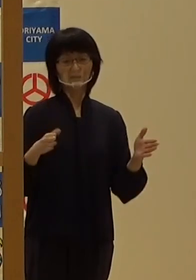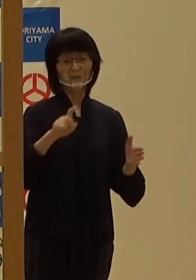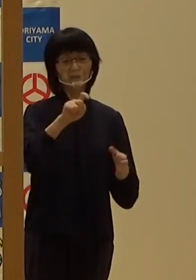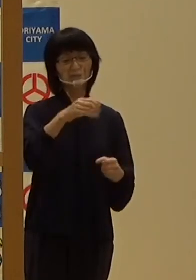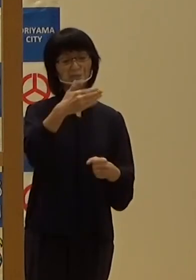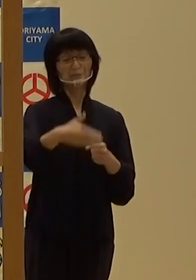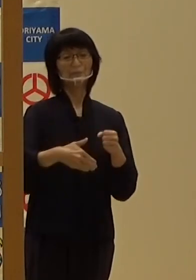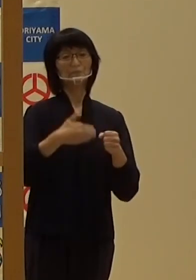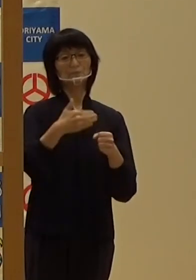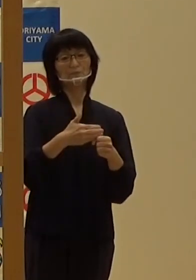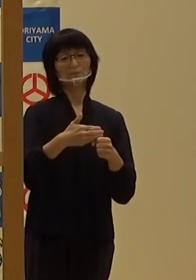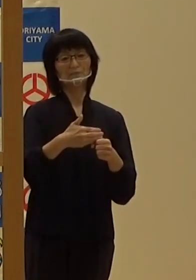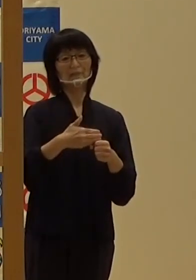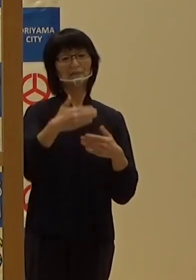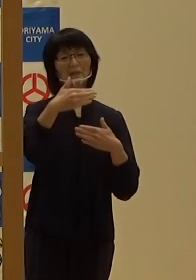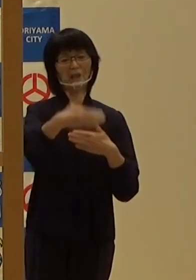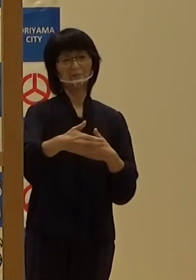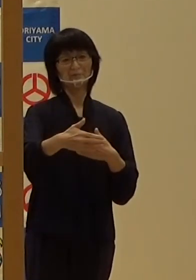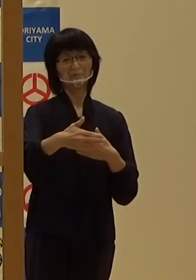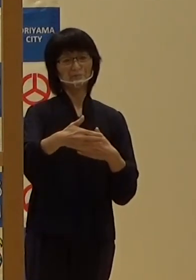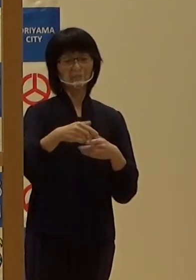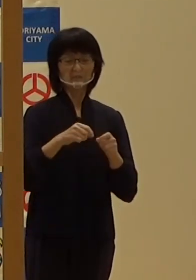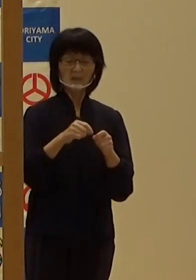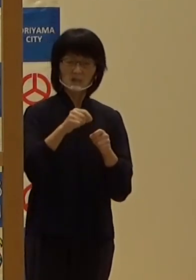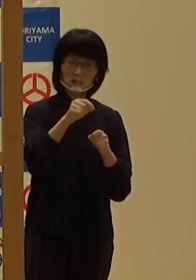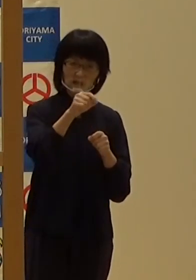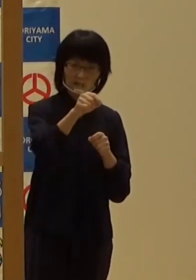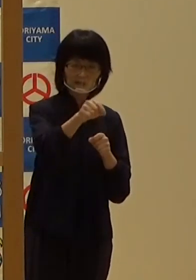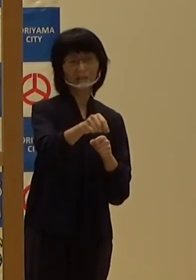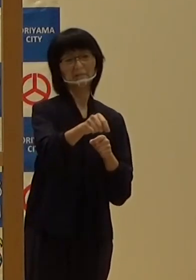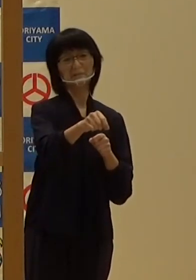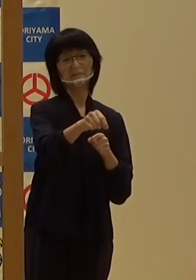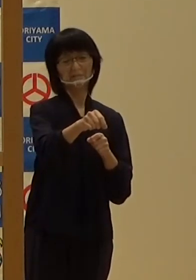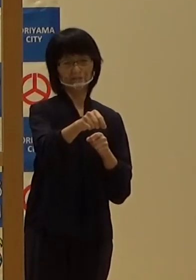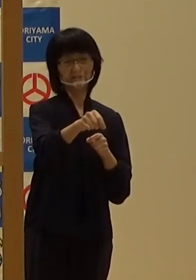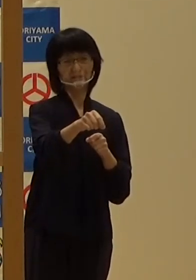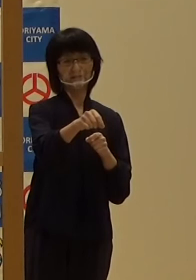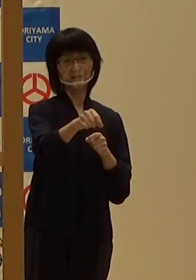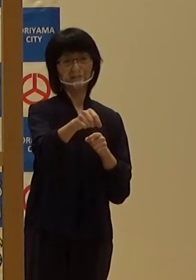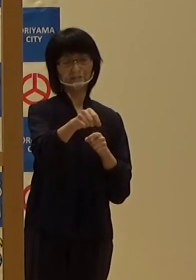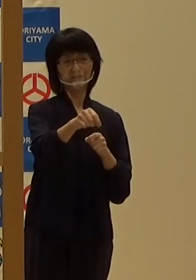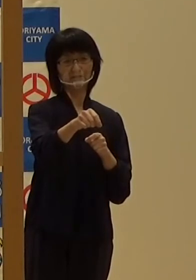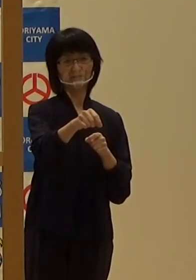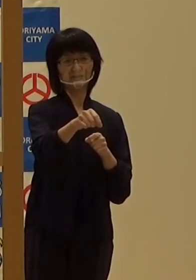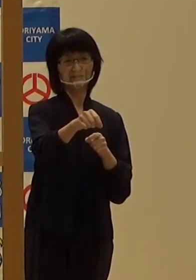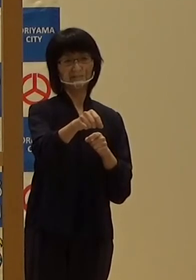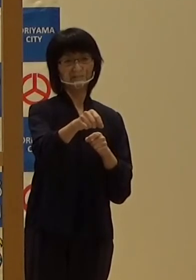でございましてロングランでですねこのトータルとして